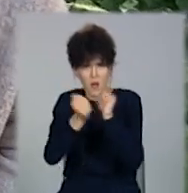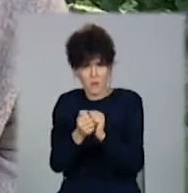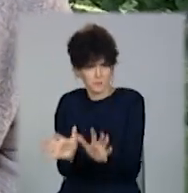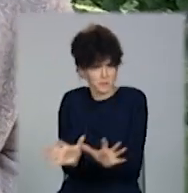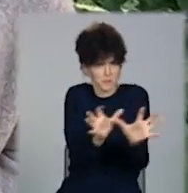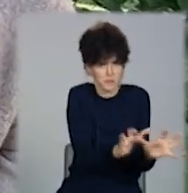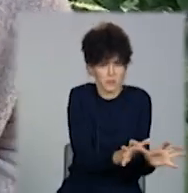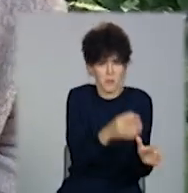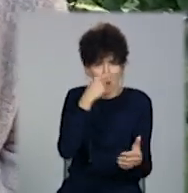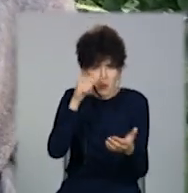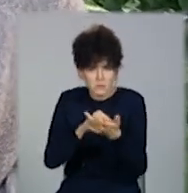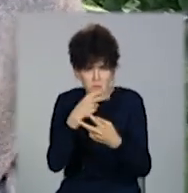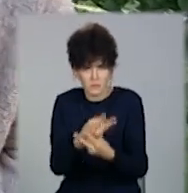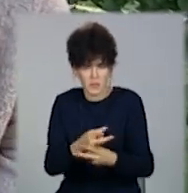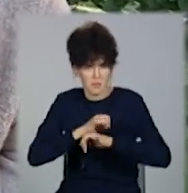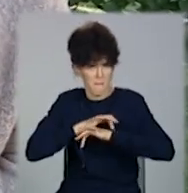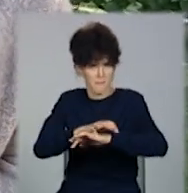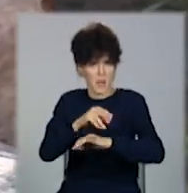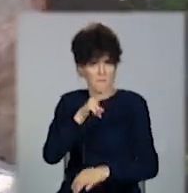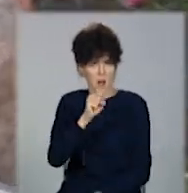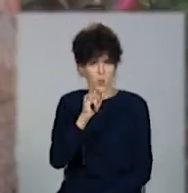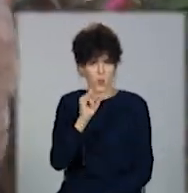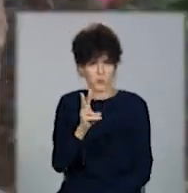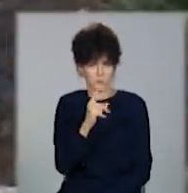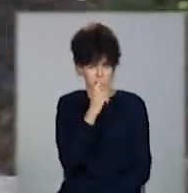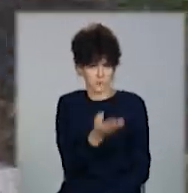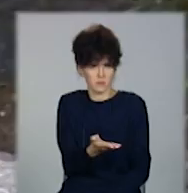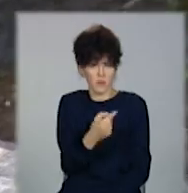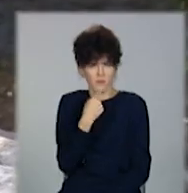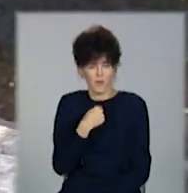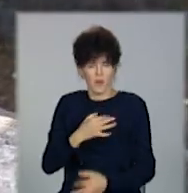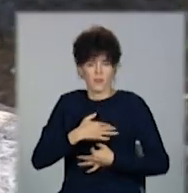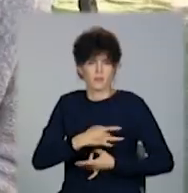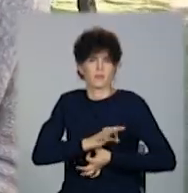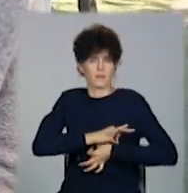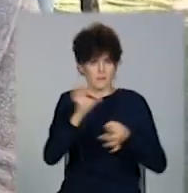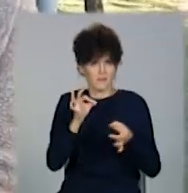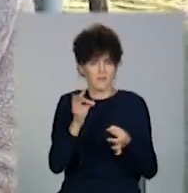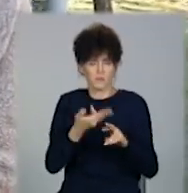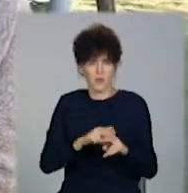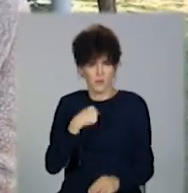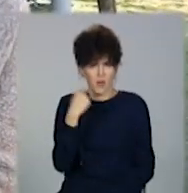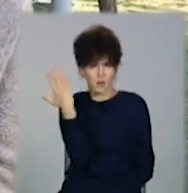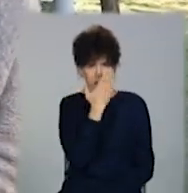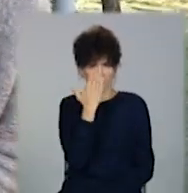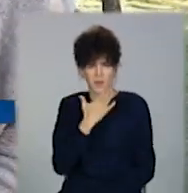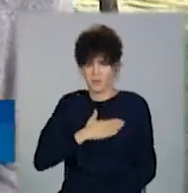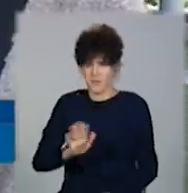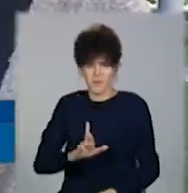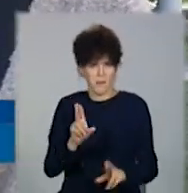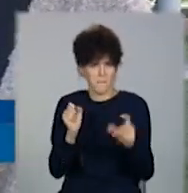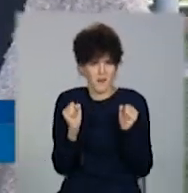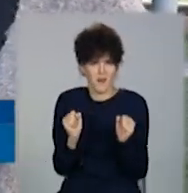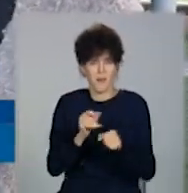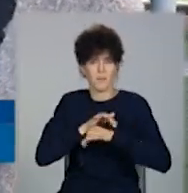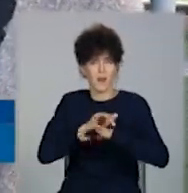какой-то, ну, паук небольшого розміру. Зустрічі не зраділа, каже дівчина. Ну, зрелище неприємне, взагалі.